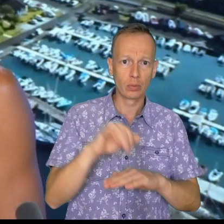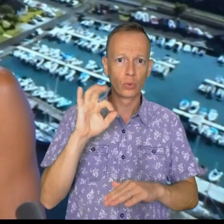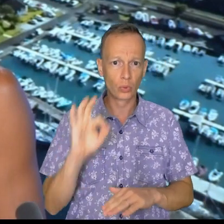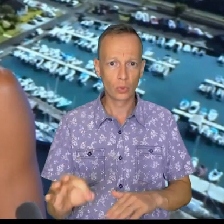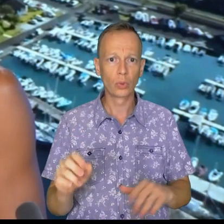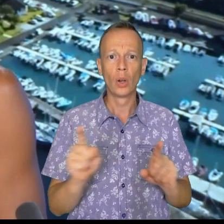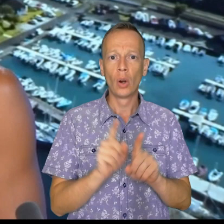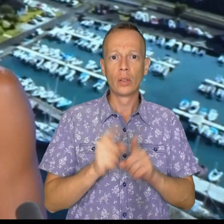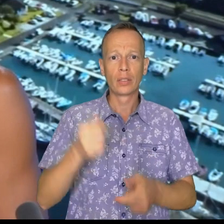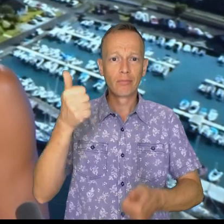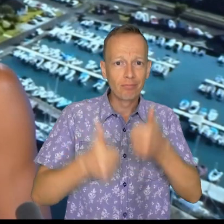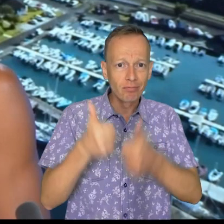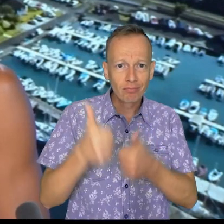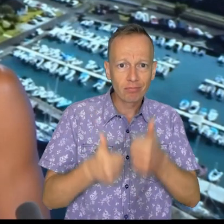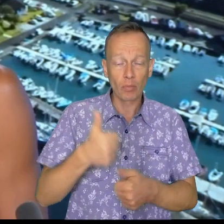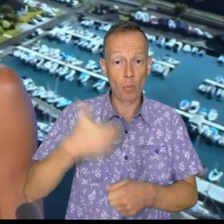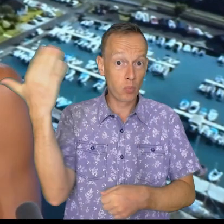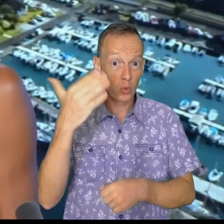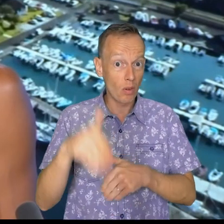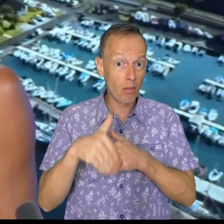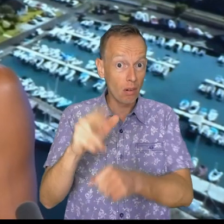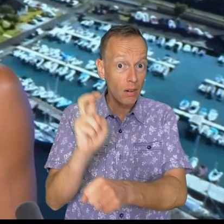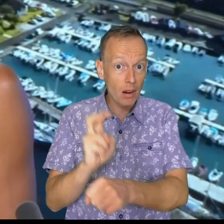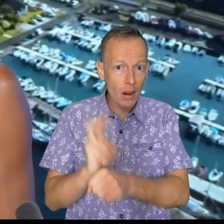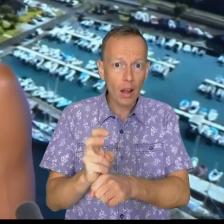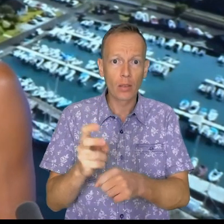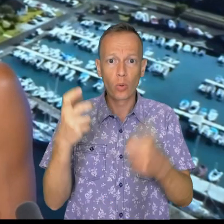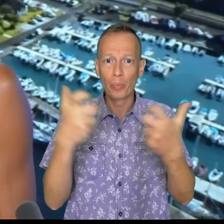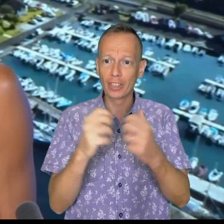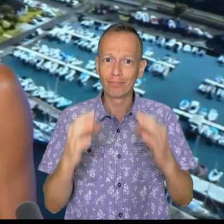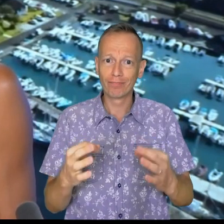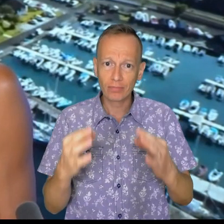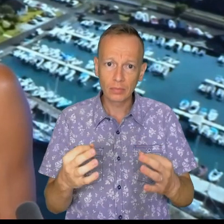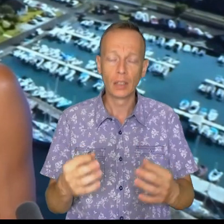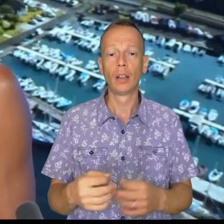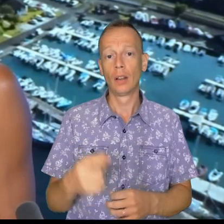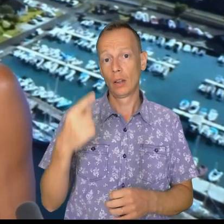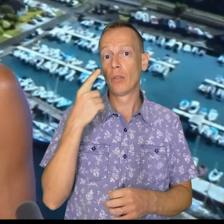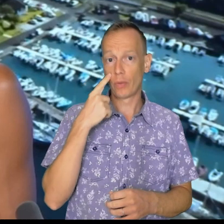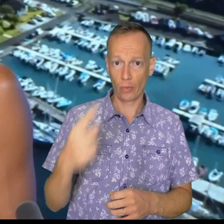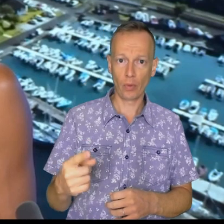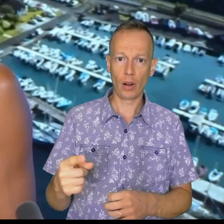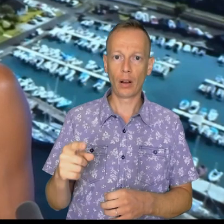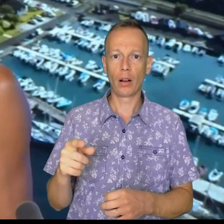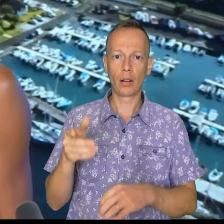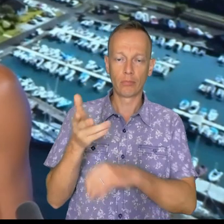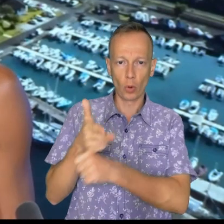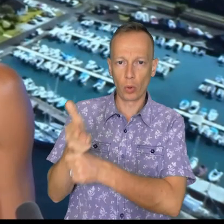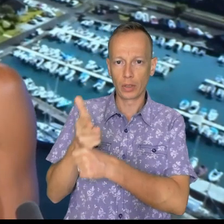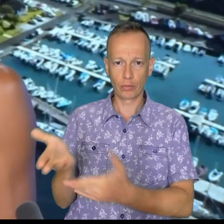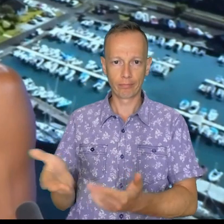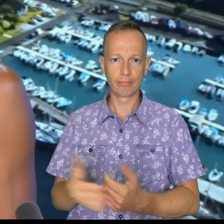maintenir bien sûr une concurrence aérienne indispensable au maintien des prix. Jean-Michel Mazerolles et Mourad Bourtima.